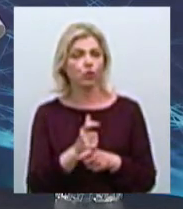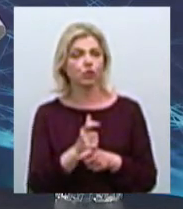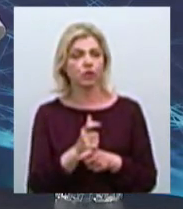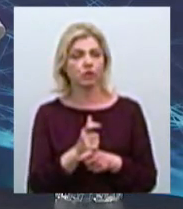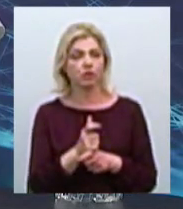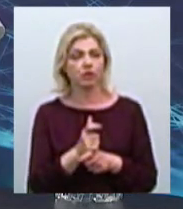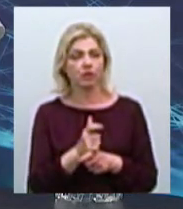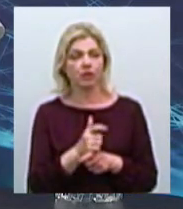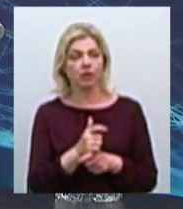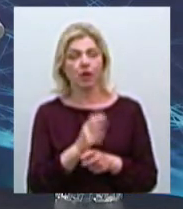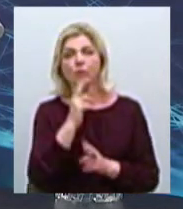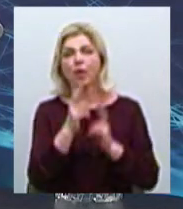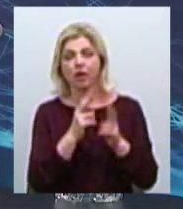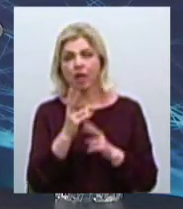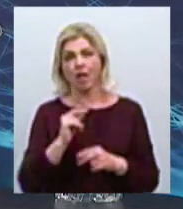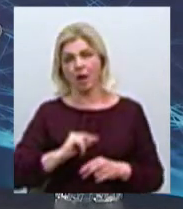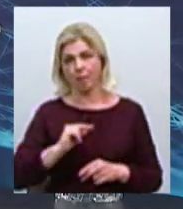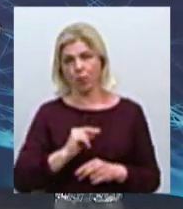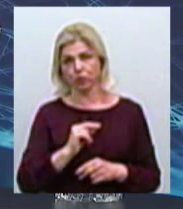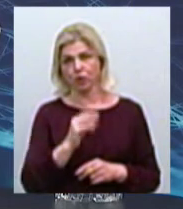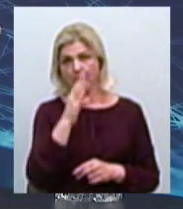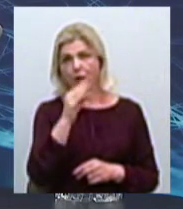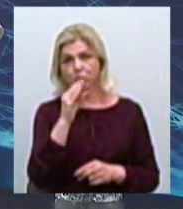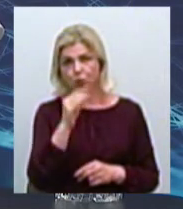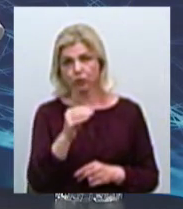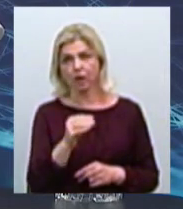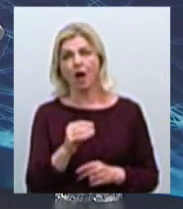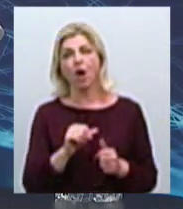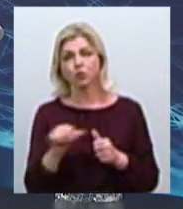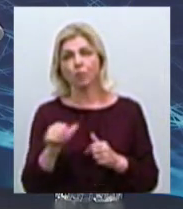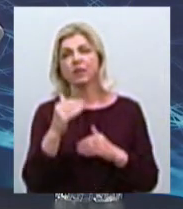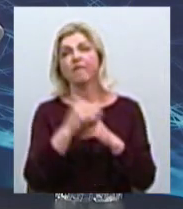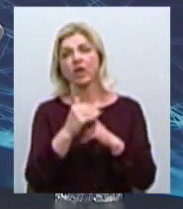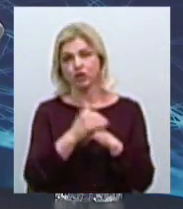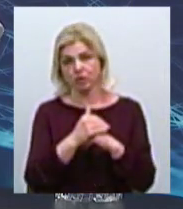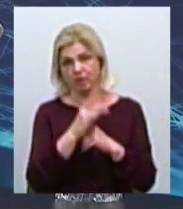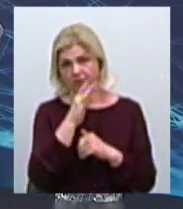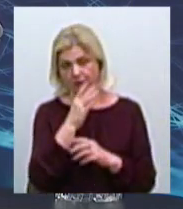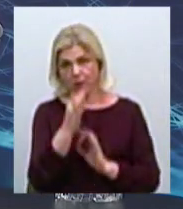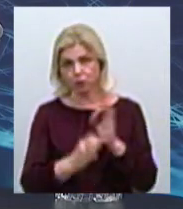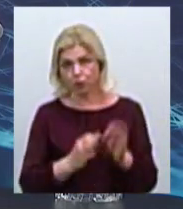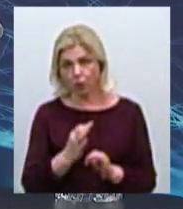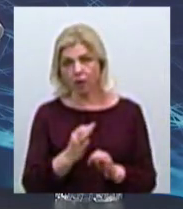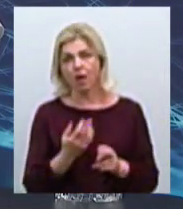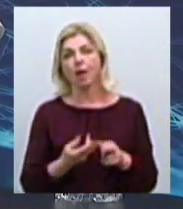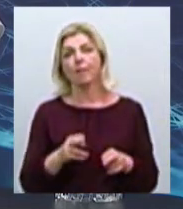работу маршрутных транспортных средств, особенно в вечернее время суток. Поэтому